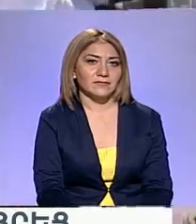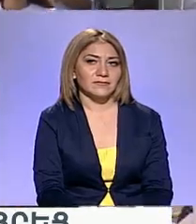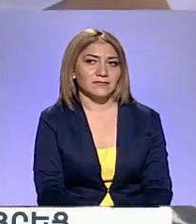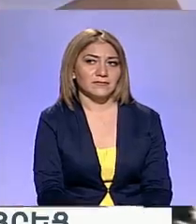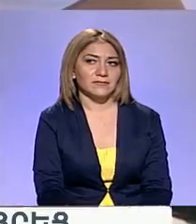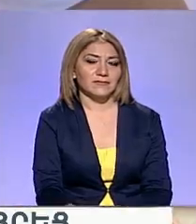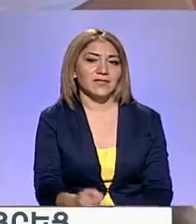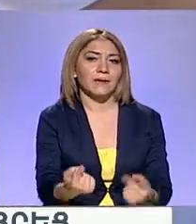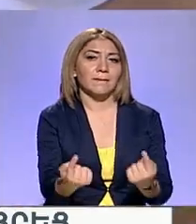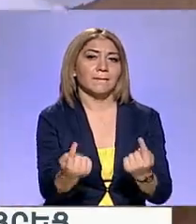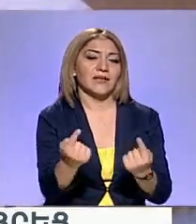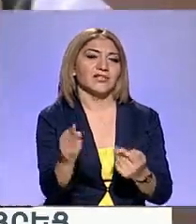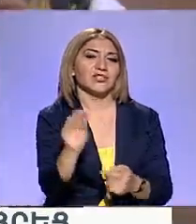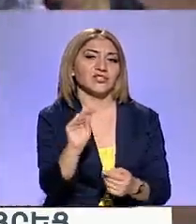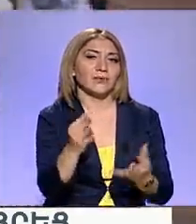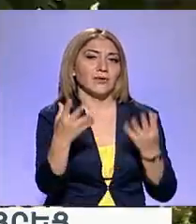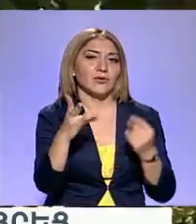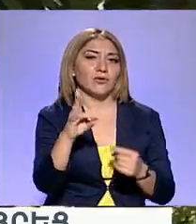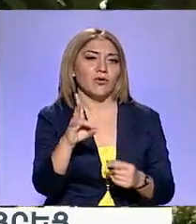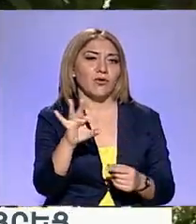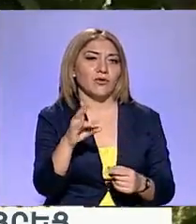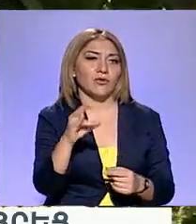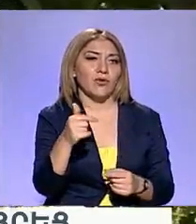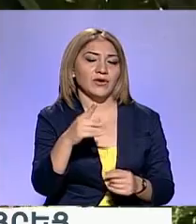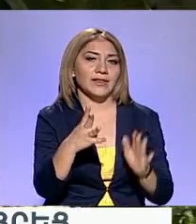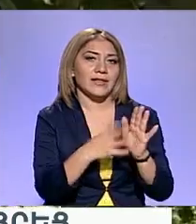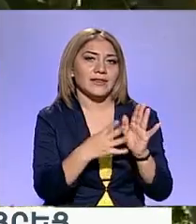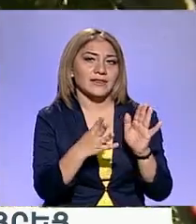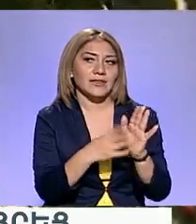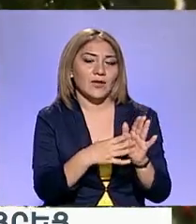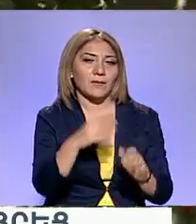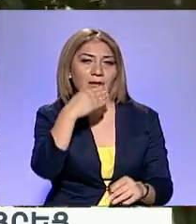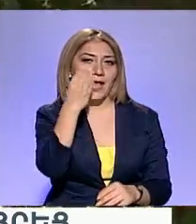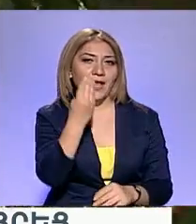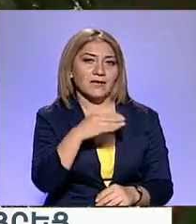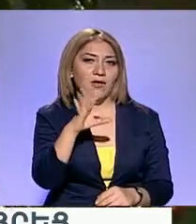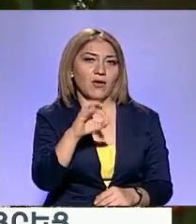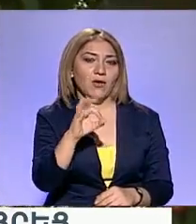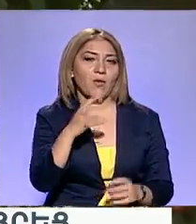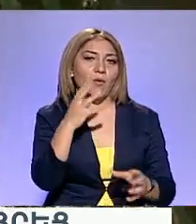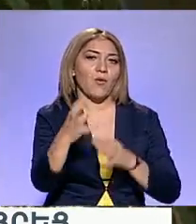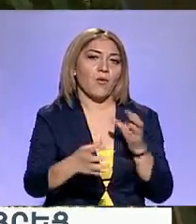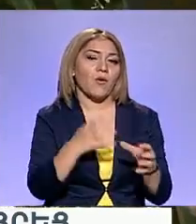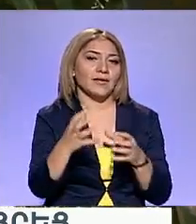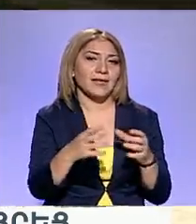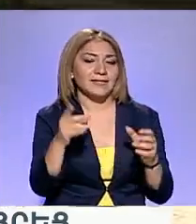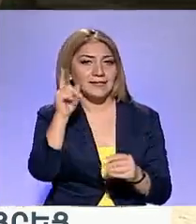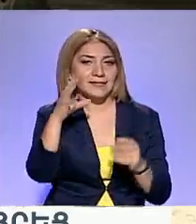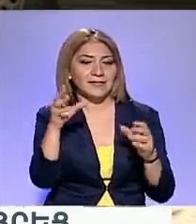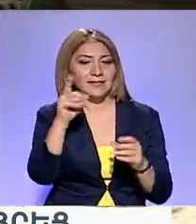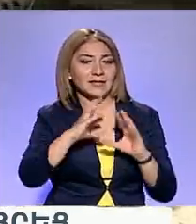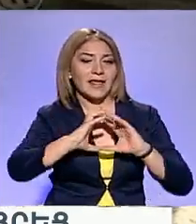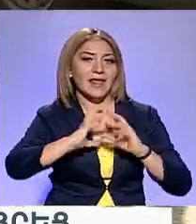Մեծ շաբաթօրյակ Նոր Նորքի 9-րդ զանգվածում այսօր առավոտից ՕԵԿ երիտասարդական միության անդամները մաքրում կարգի էին բերում